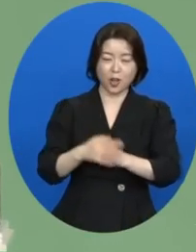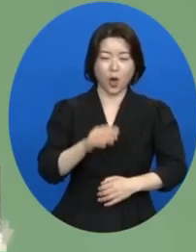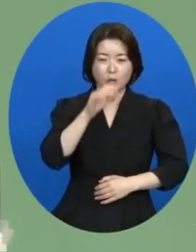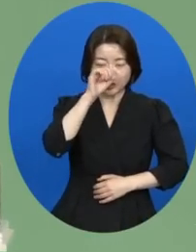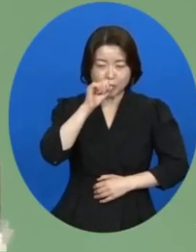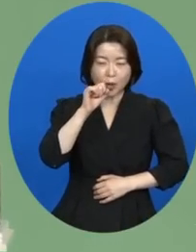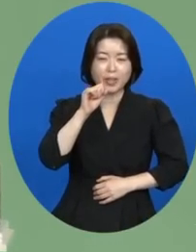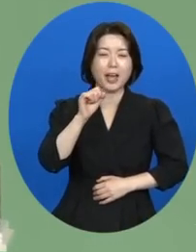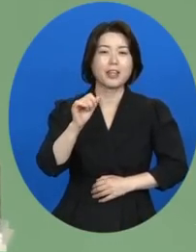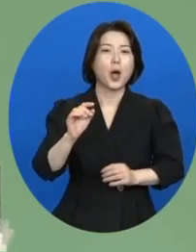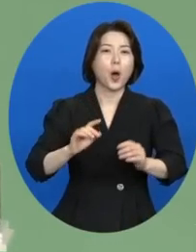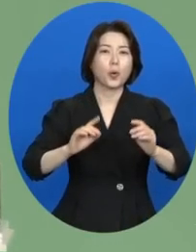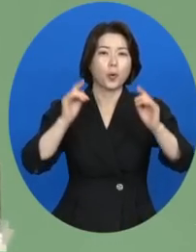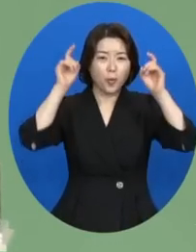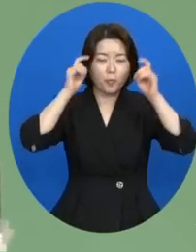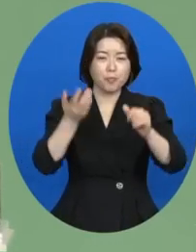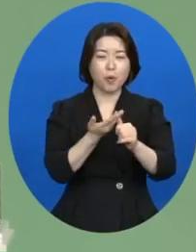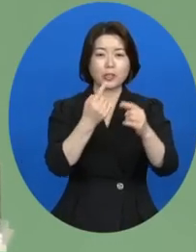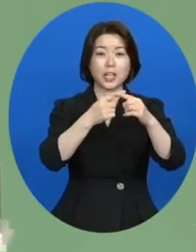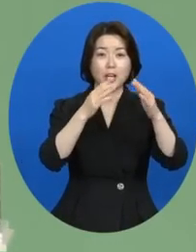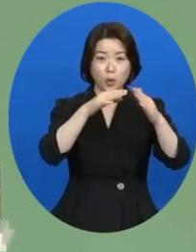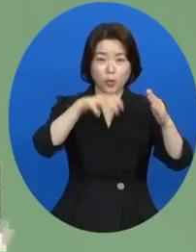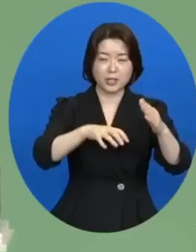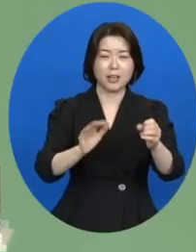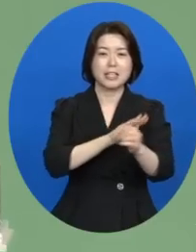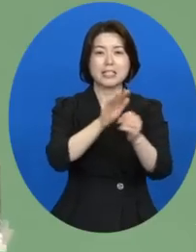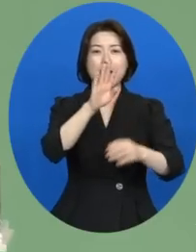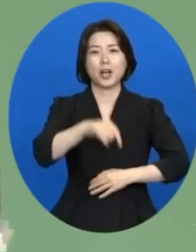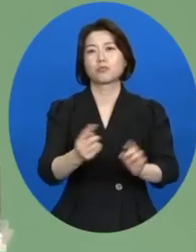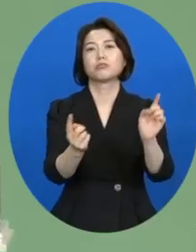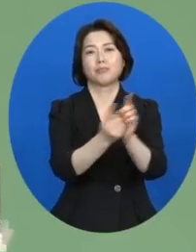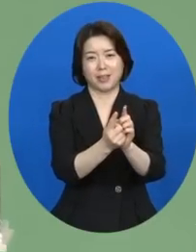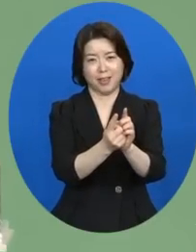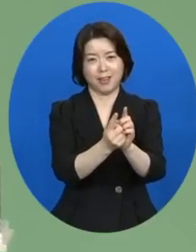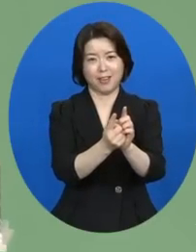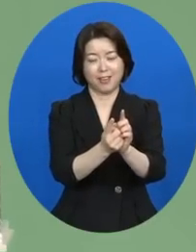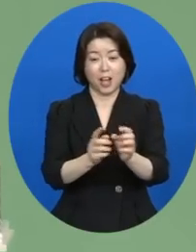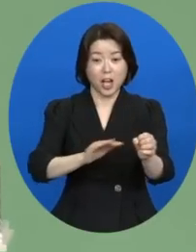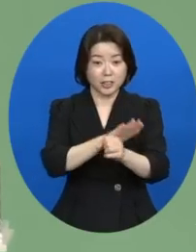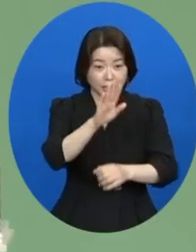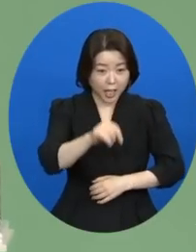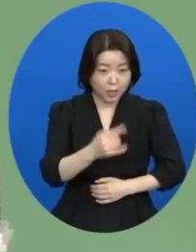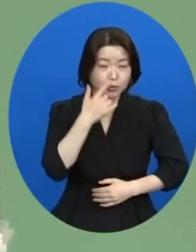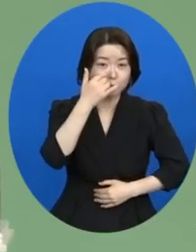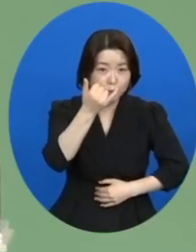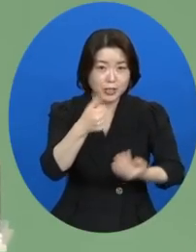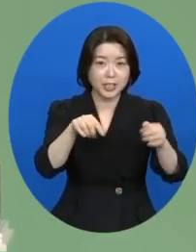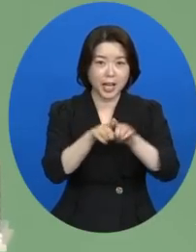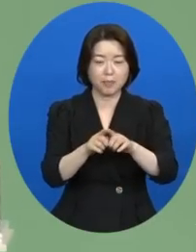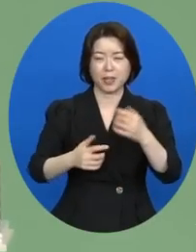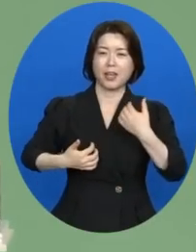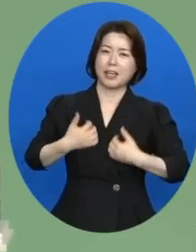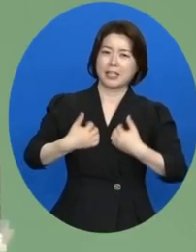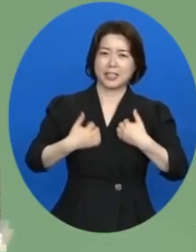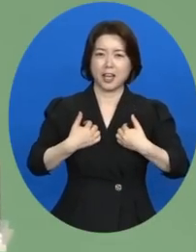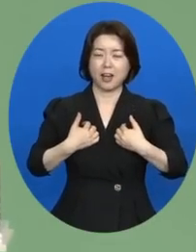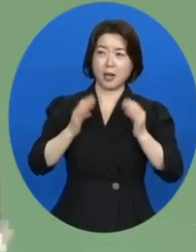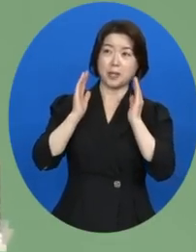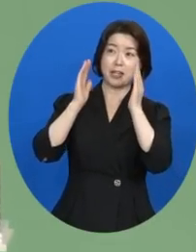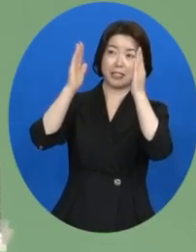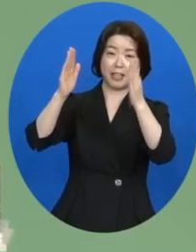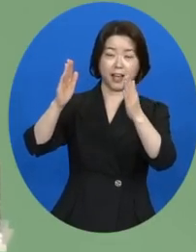목자 교회 사랑부를 만나게 해주셔서 사랑부 부모님들과 기쁨을